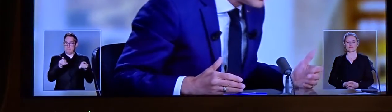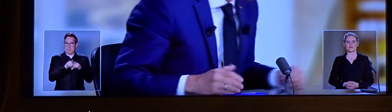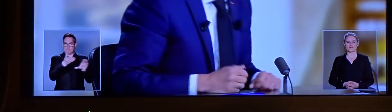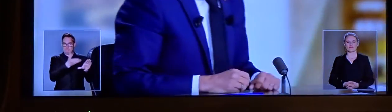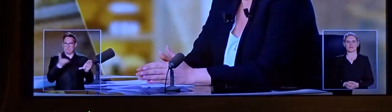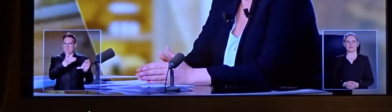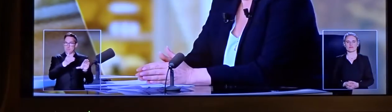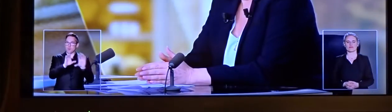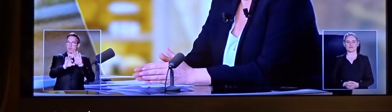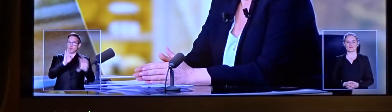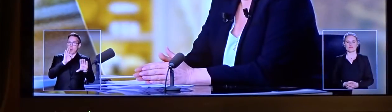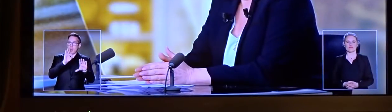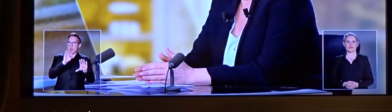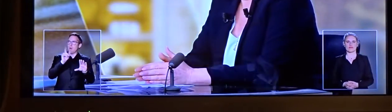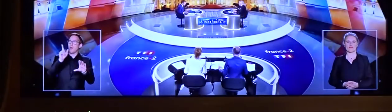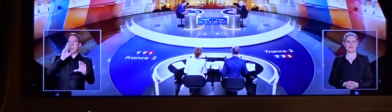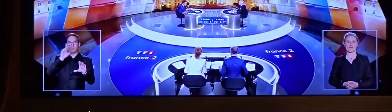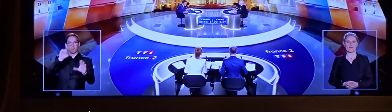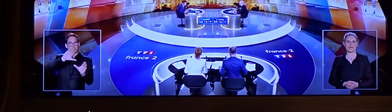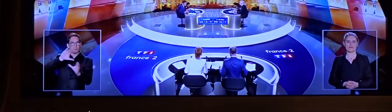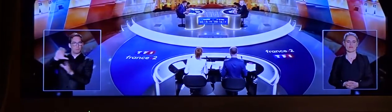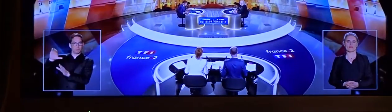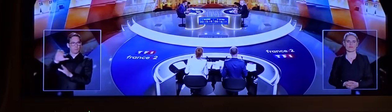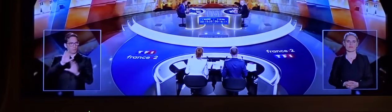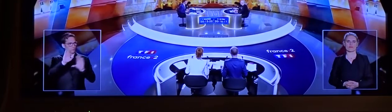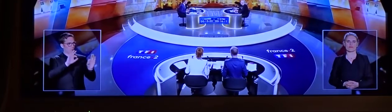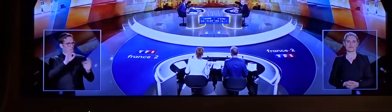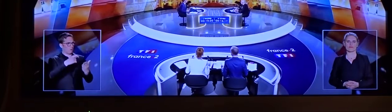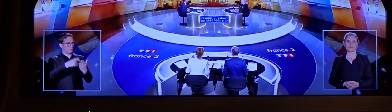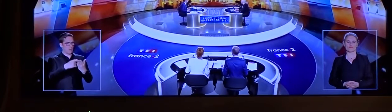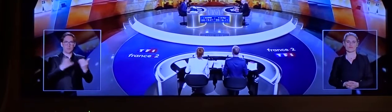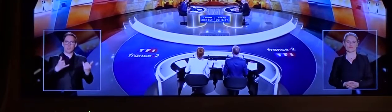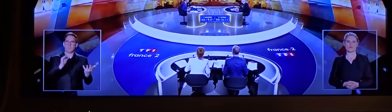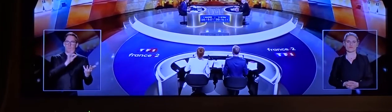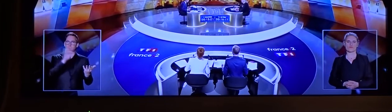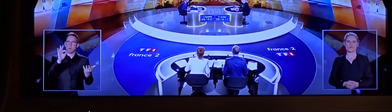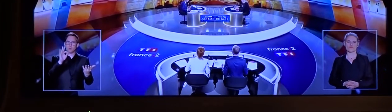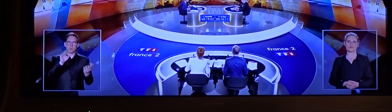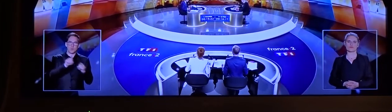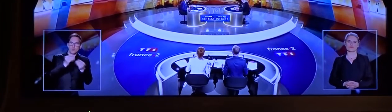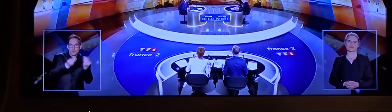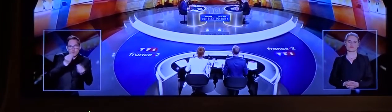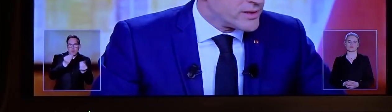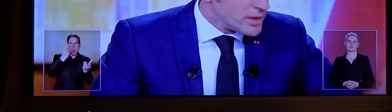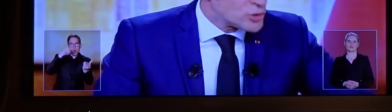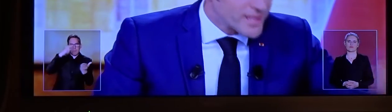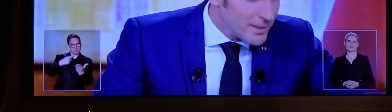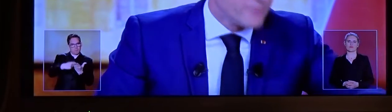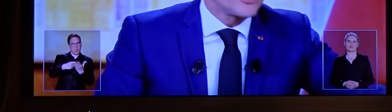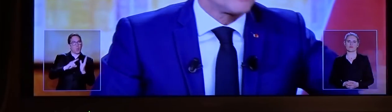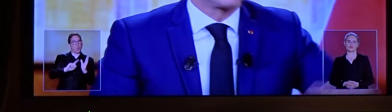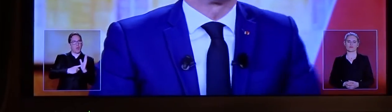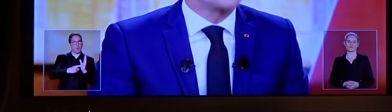choix et qu'ils ont trouvé des financements dans des banques françaises, européennes, que vous, vous avez fait un